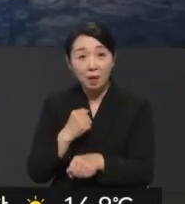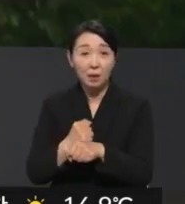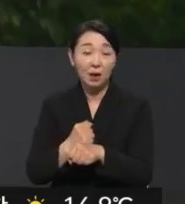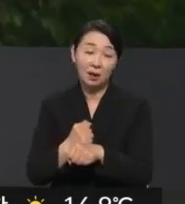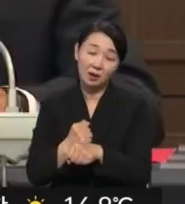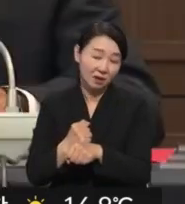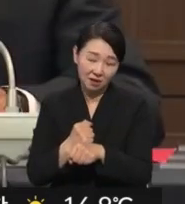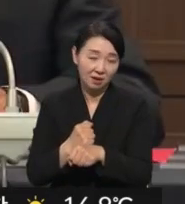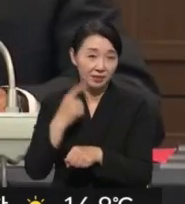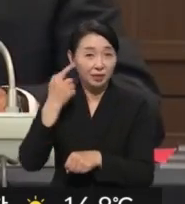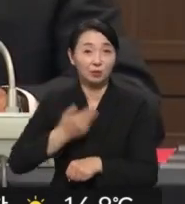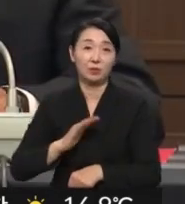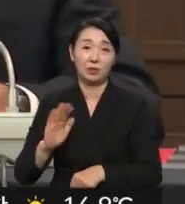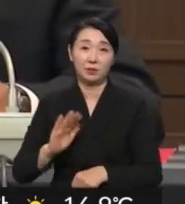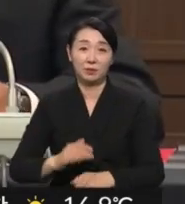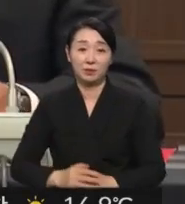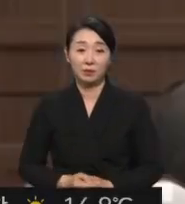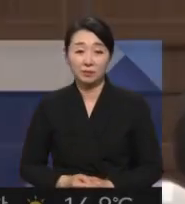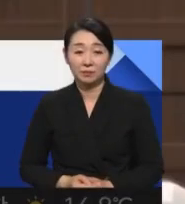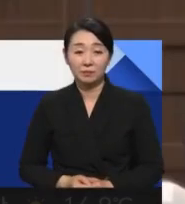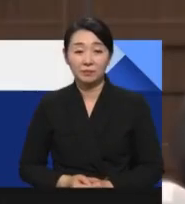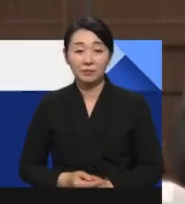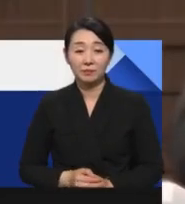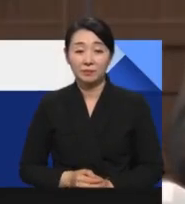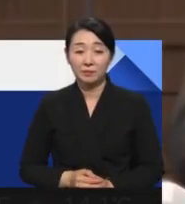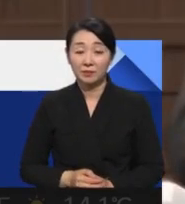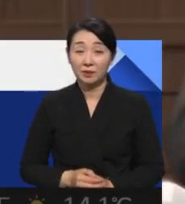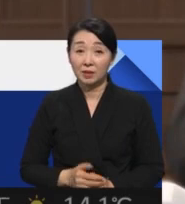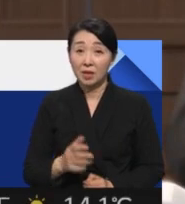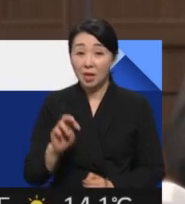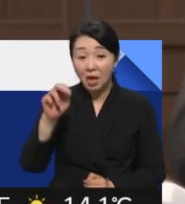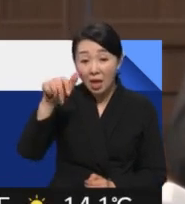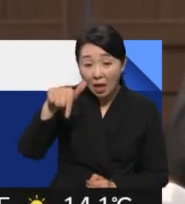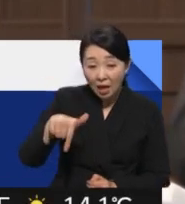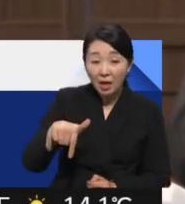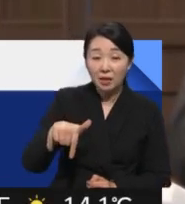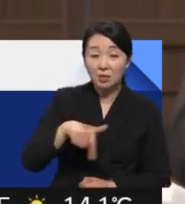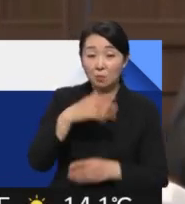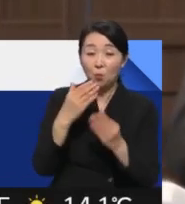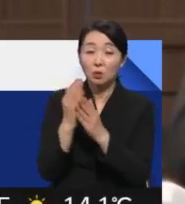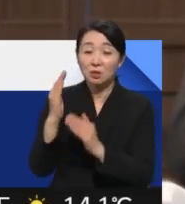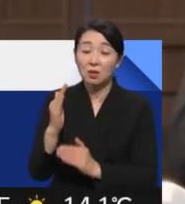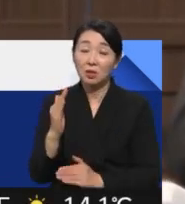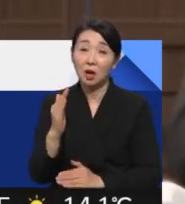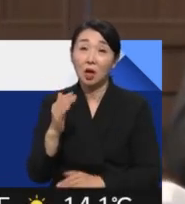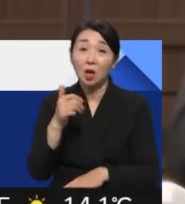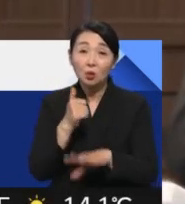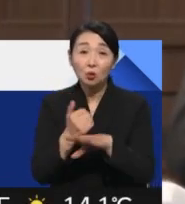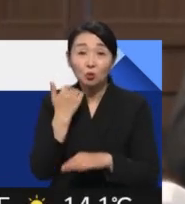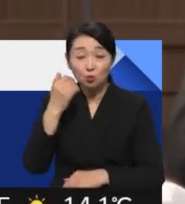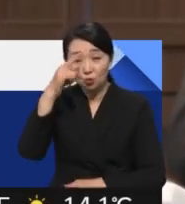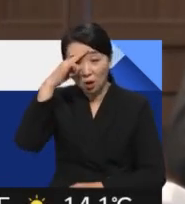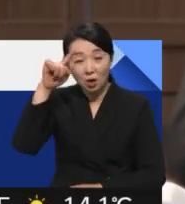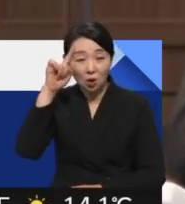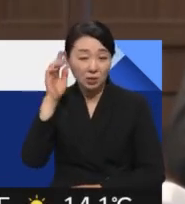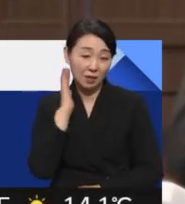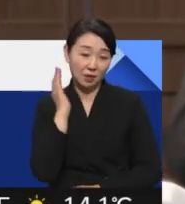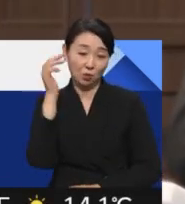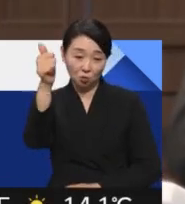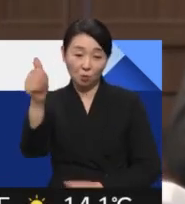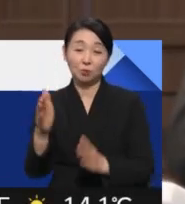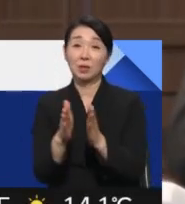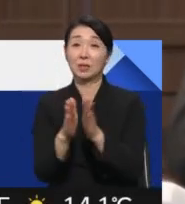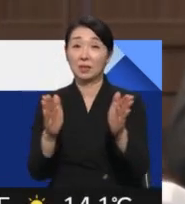않았습니다. All this talk about tactical nuclear weapons, whether it comes from Putin or from Kim Jong-un,